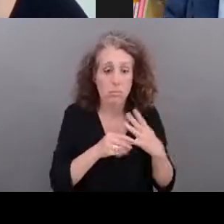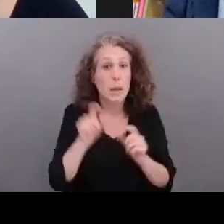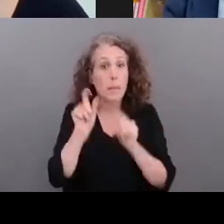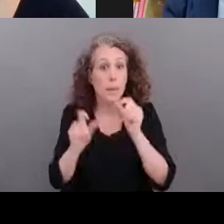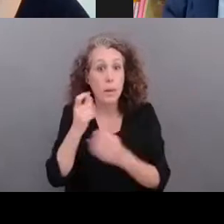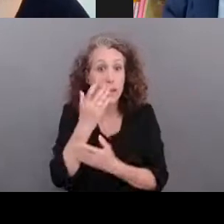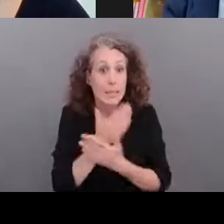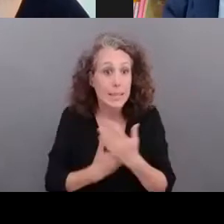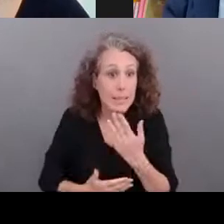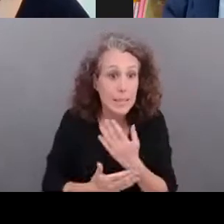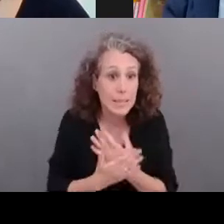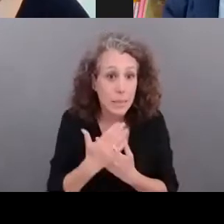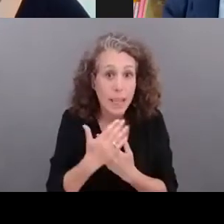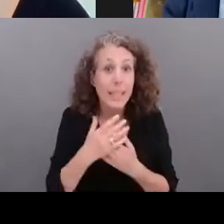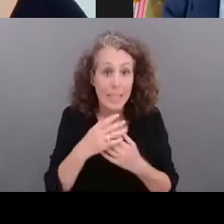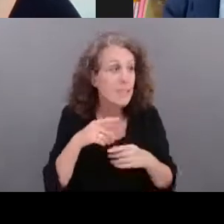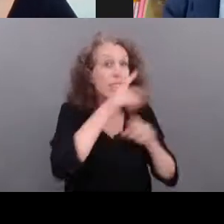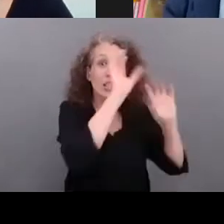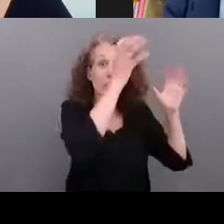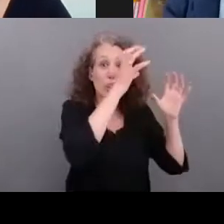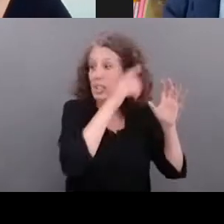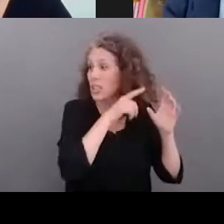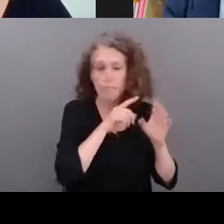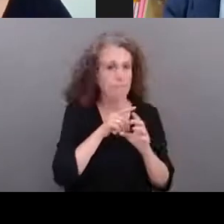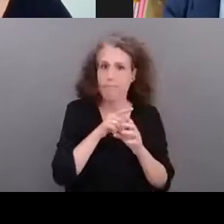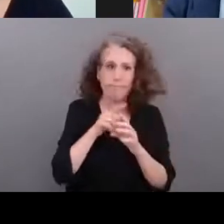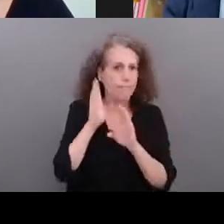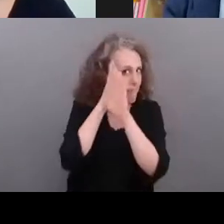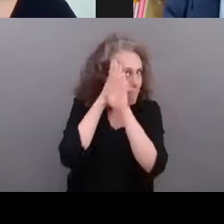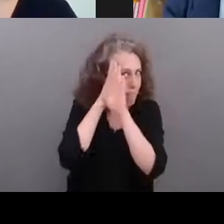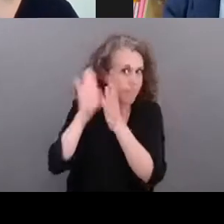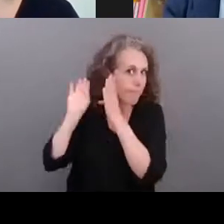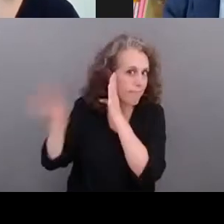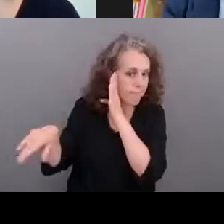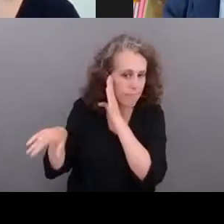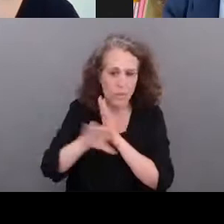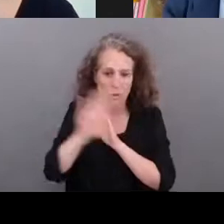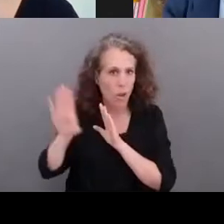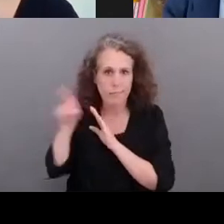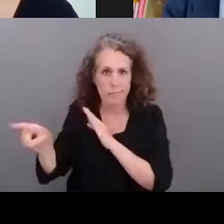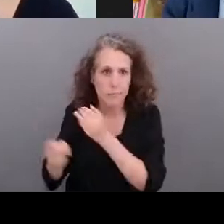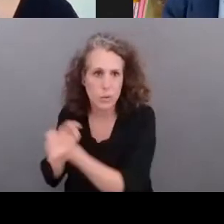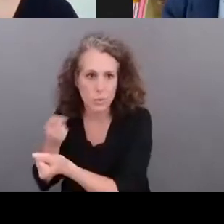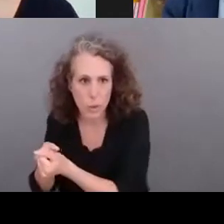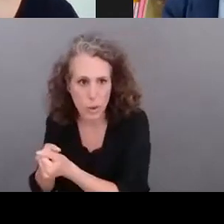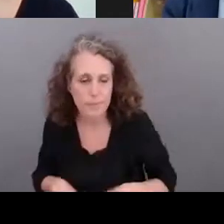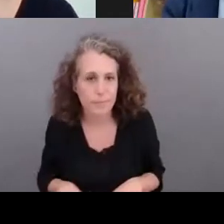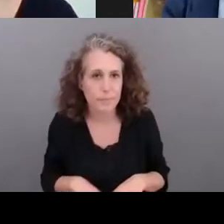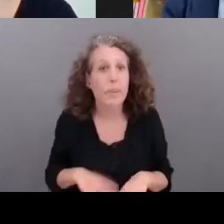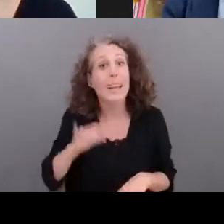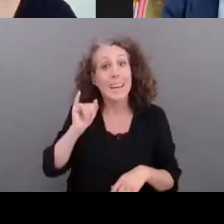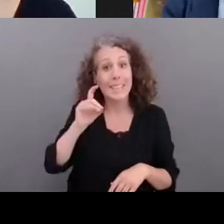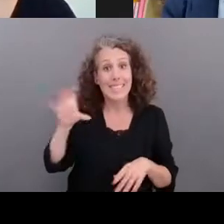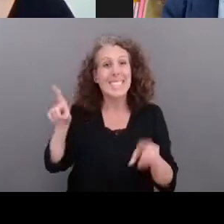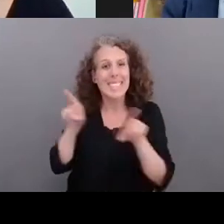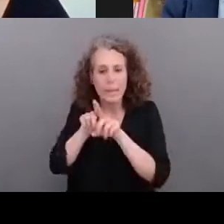4, ces personnes n'ont pas eu droit à des services de soins de santé d'urgence. En 2021, l'IDDC a